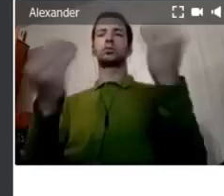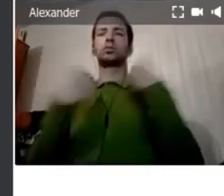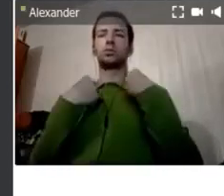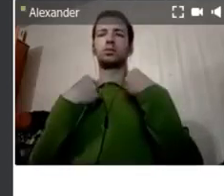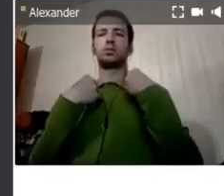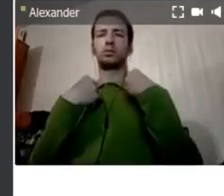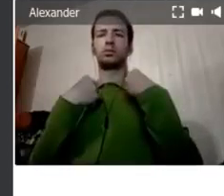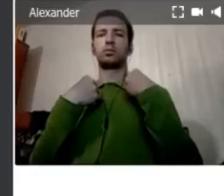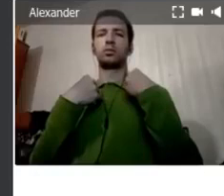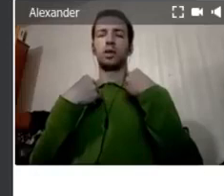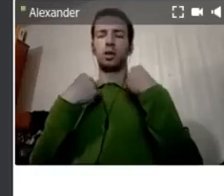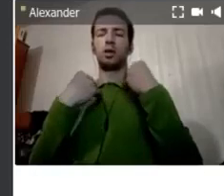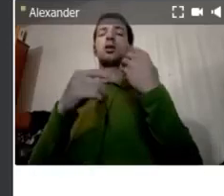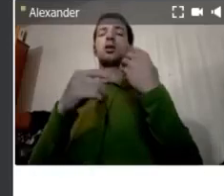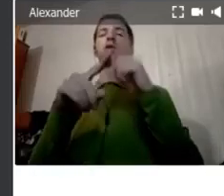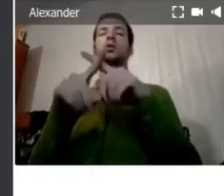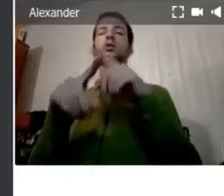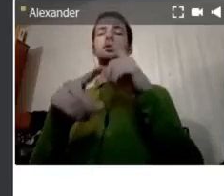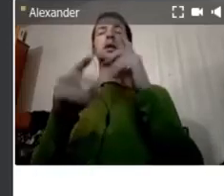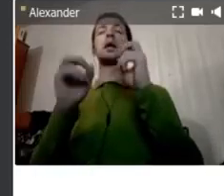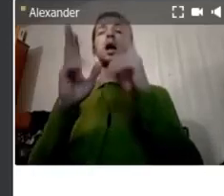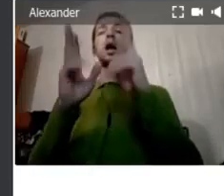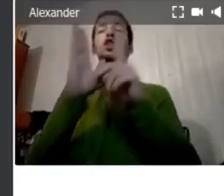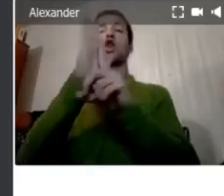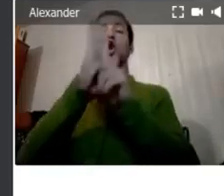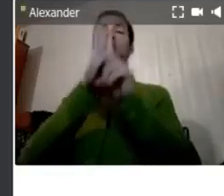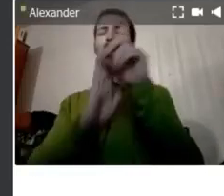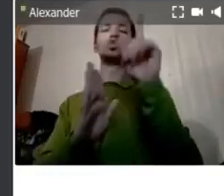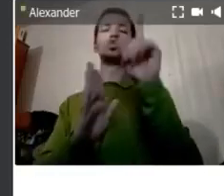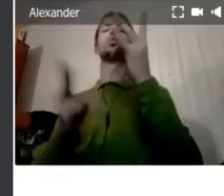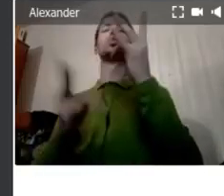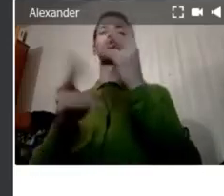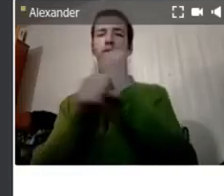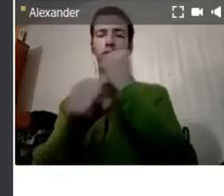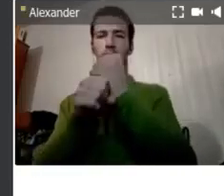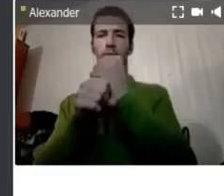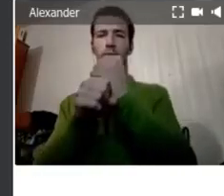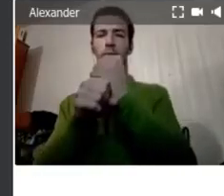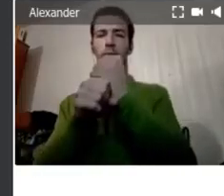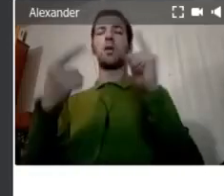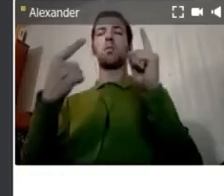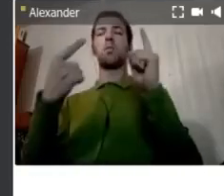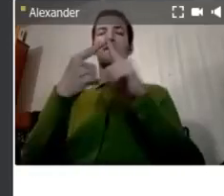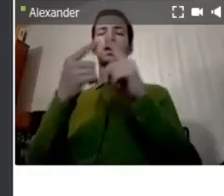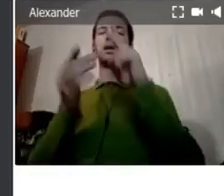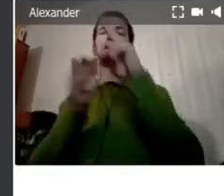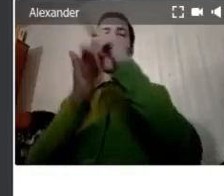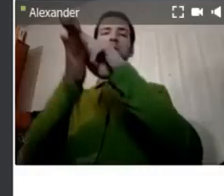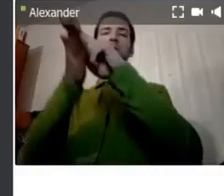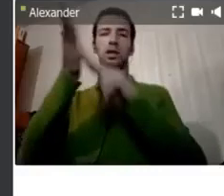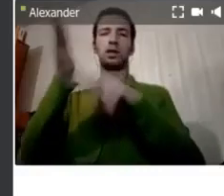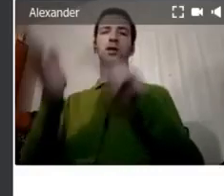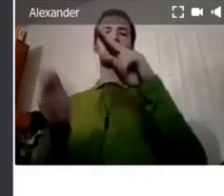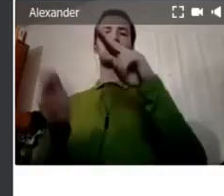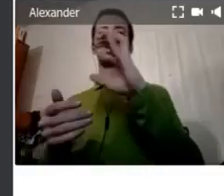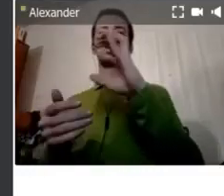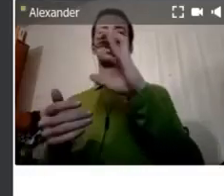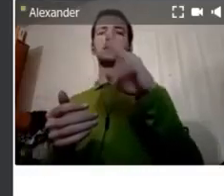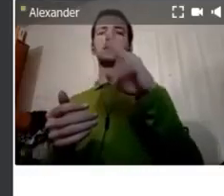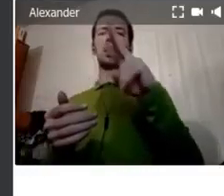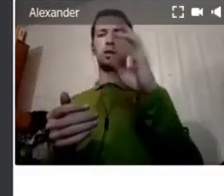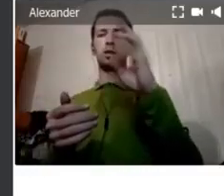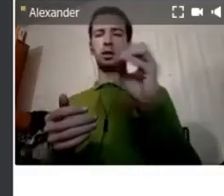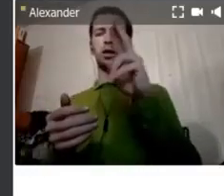от кого вы узнали про этот бизнес, вы должны взять у него ссылочку и зарегистрироваться. То